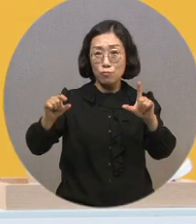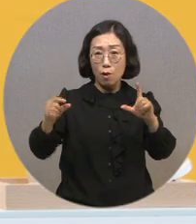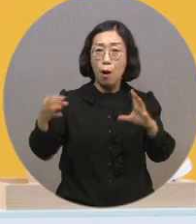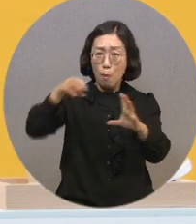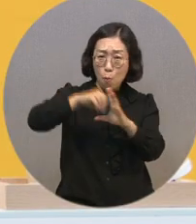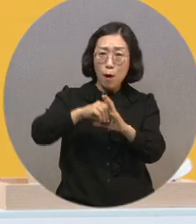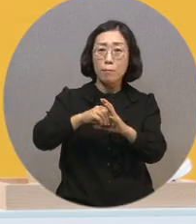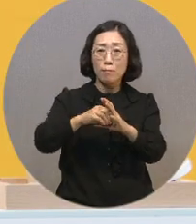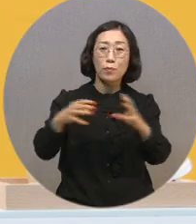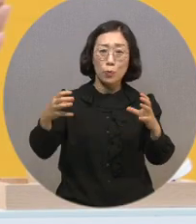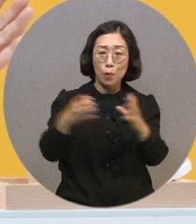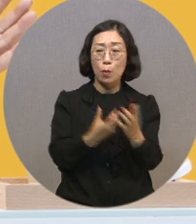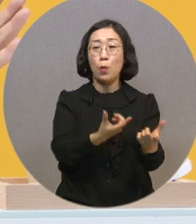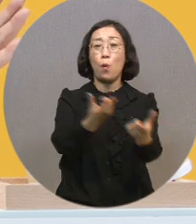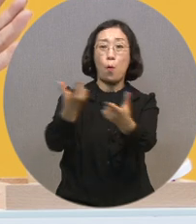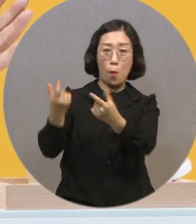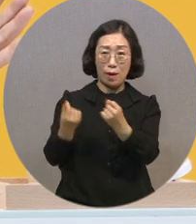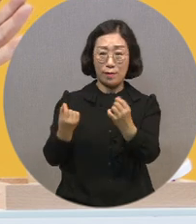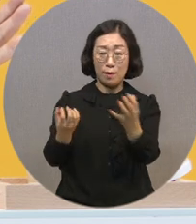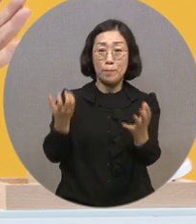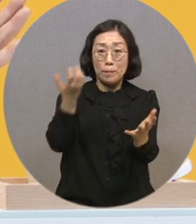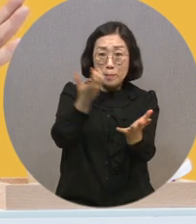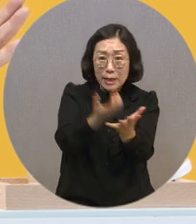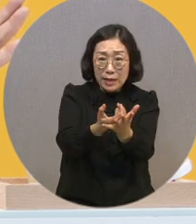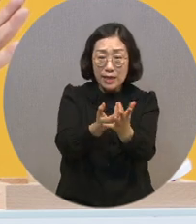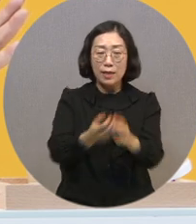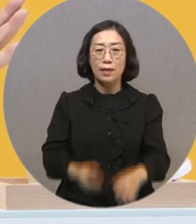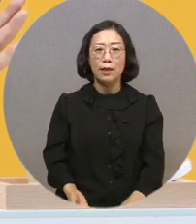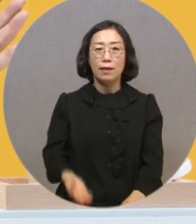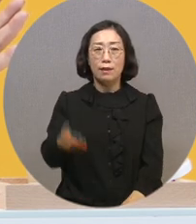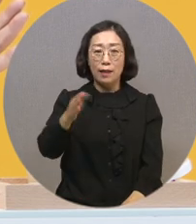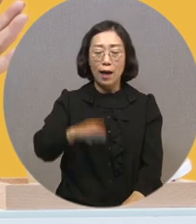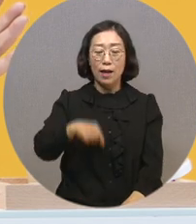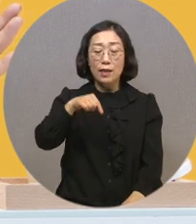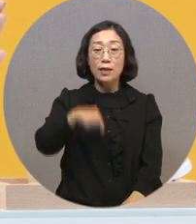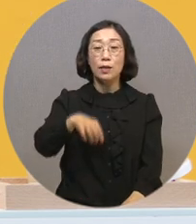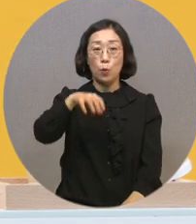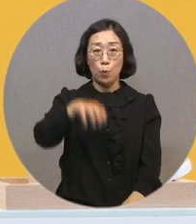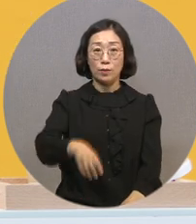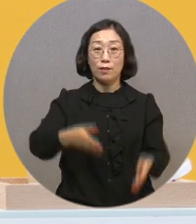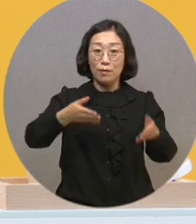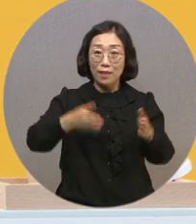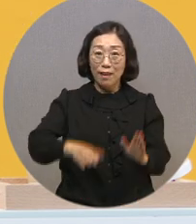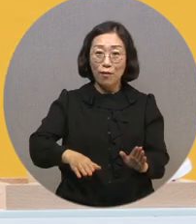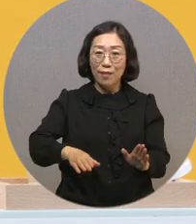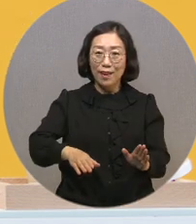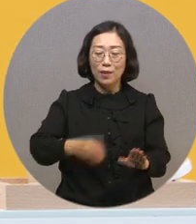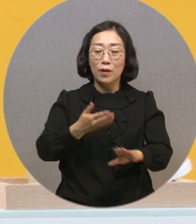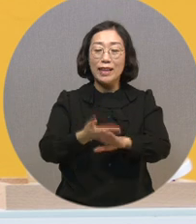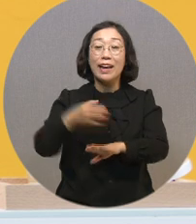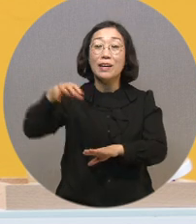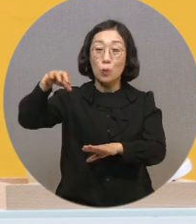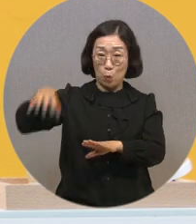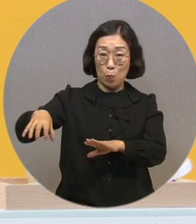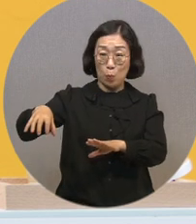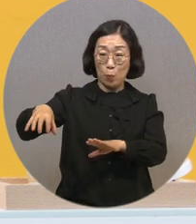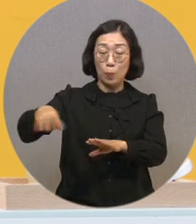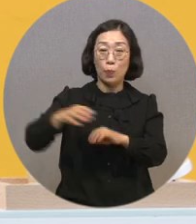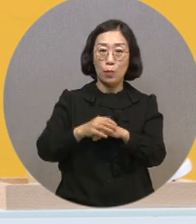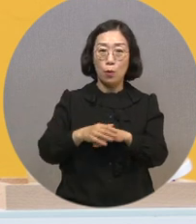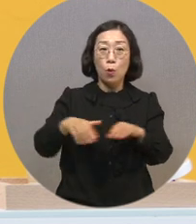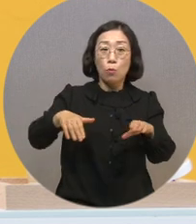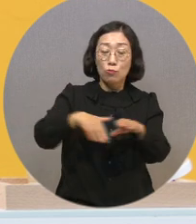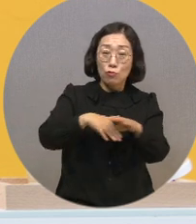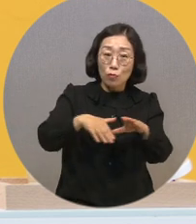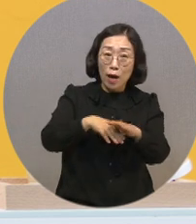학생이잖아요. 다만 이게 이제 우리 한국에서 태어나질 않았고 한국에서 또